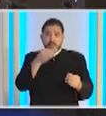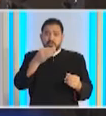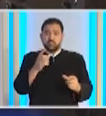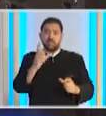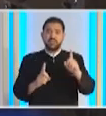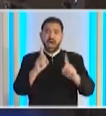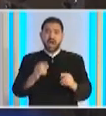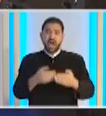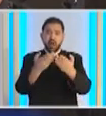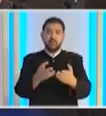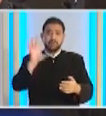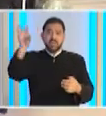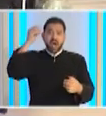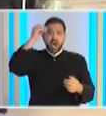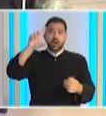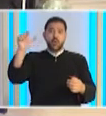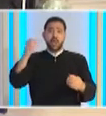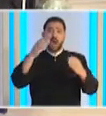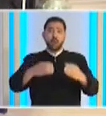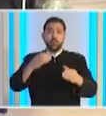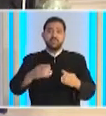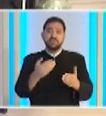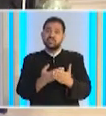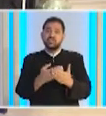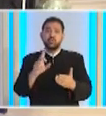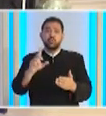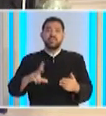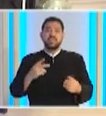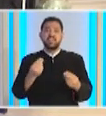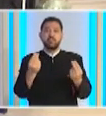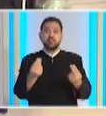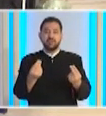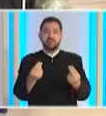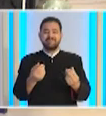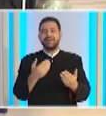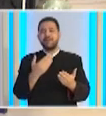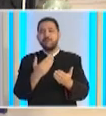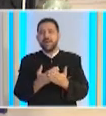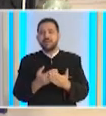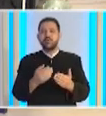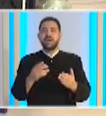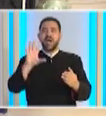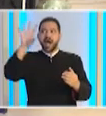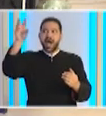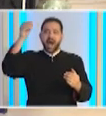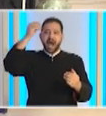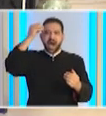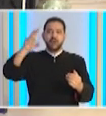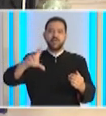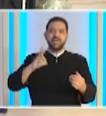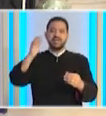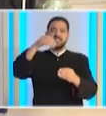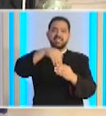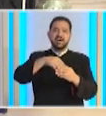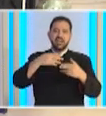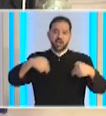permanență pe tot parcursul vieții? Tocmai pentru că de multe ori harul pe care l-am primit la botez se găsește în noi tot timpul, nu-l